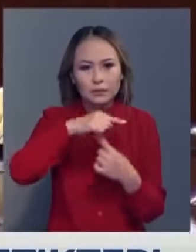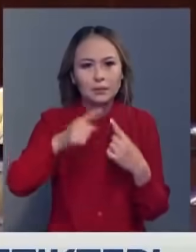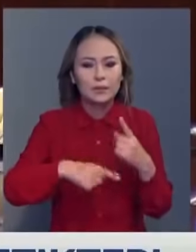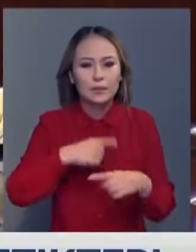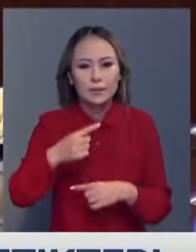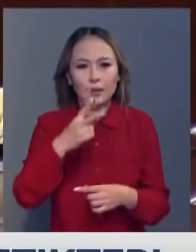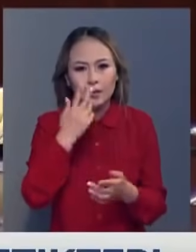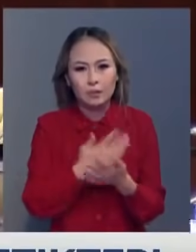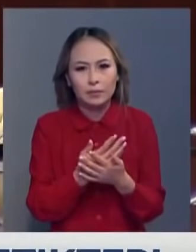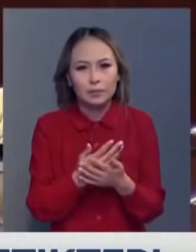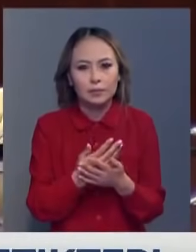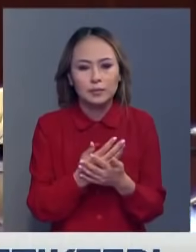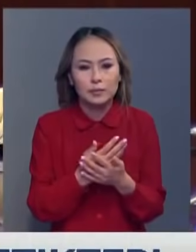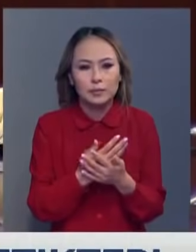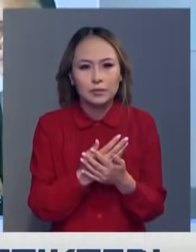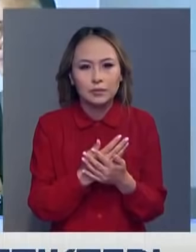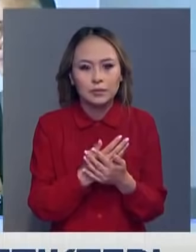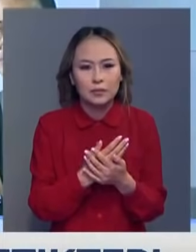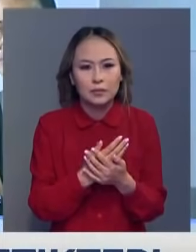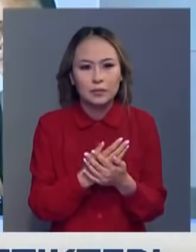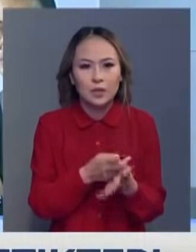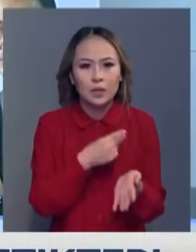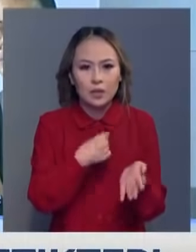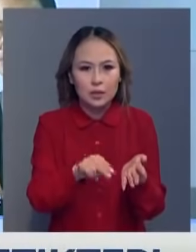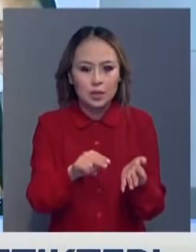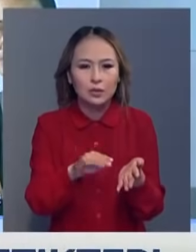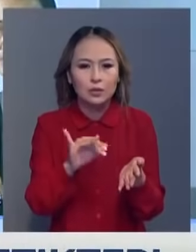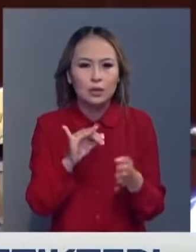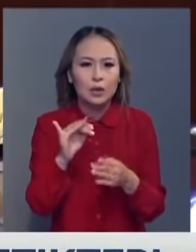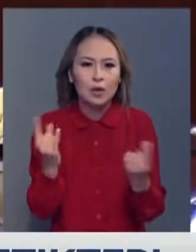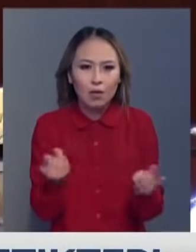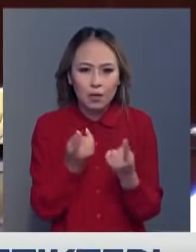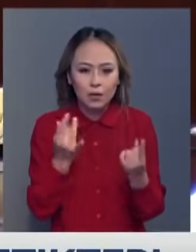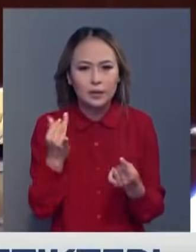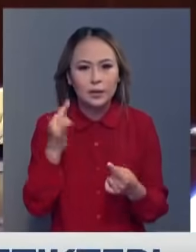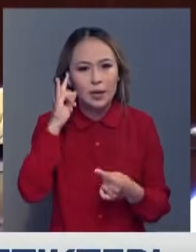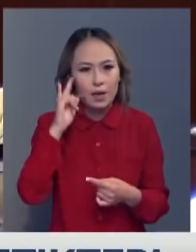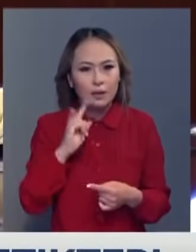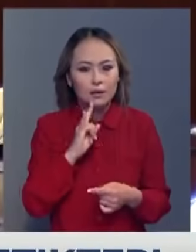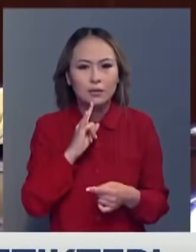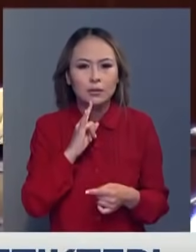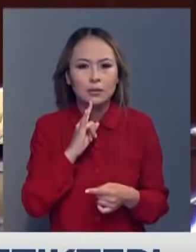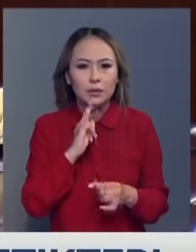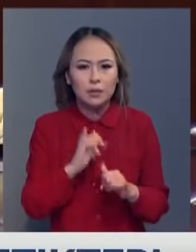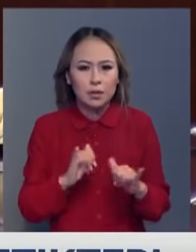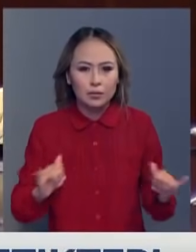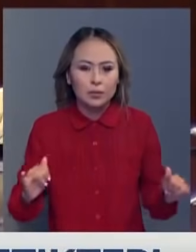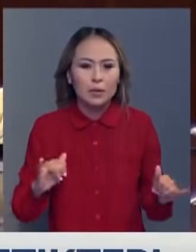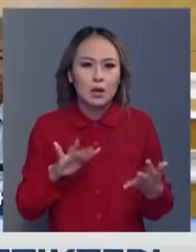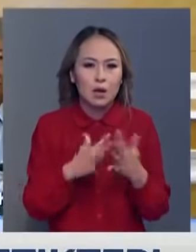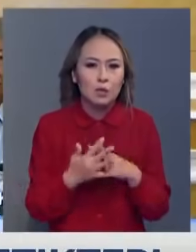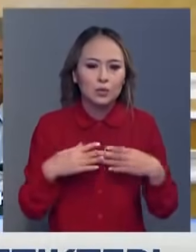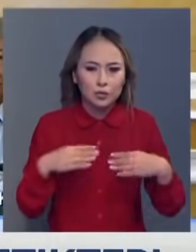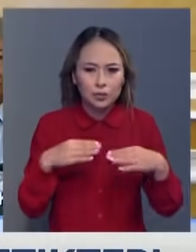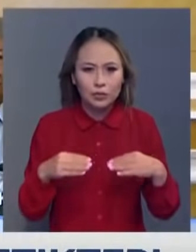негізгі бағыттарды қамтиды. Атап айтқанда сатып алуды жеңілдету және қазақстандық үлесті дамыту, ауыл шаруашылығы